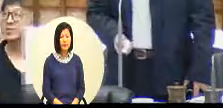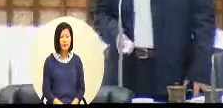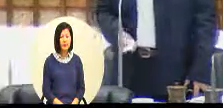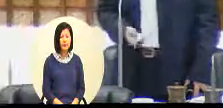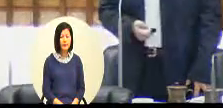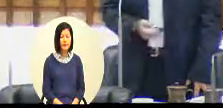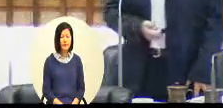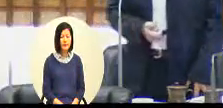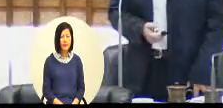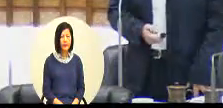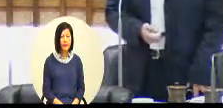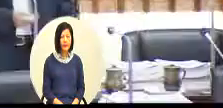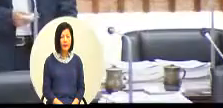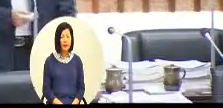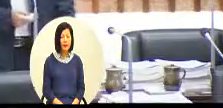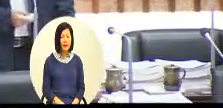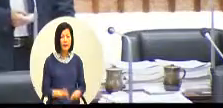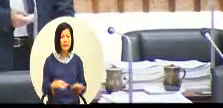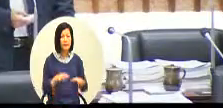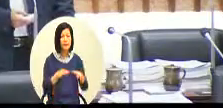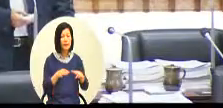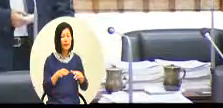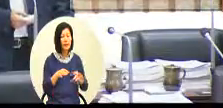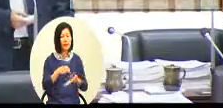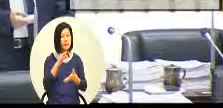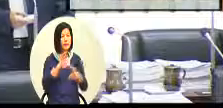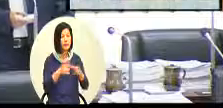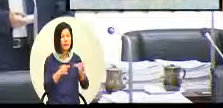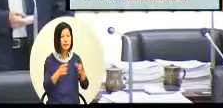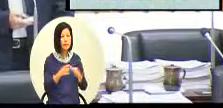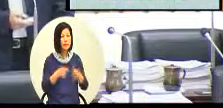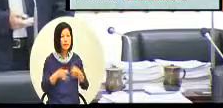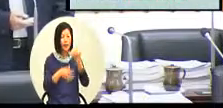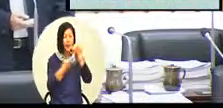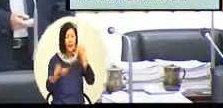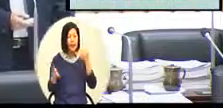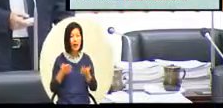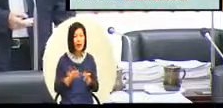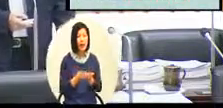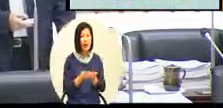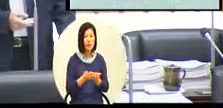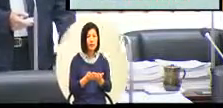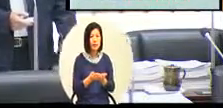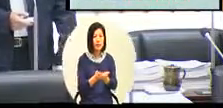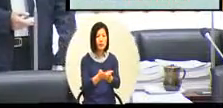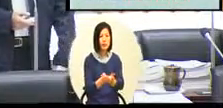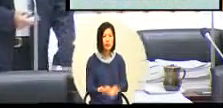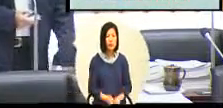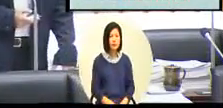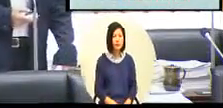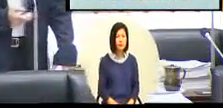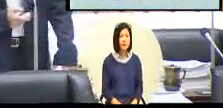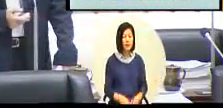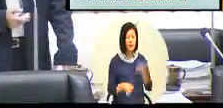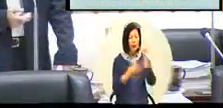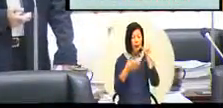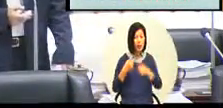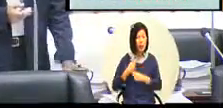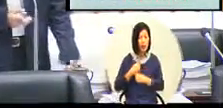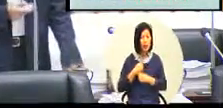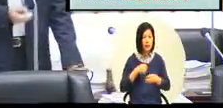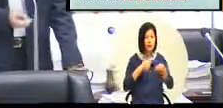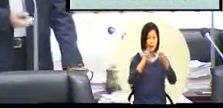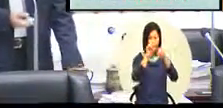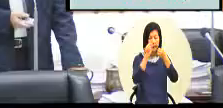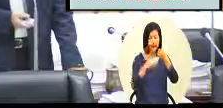那我们现在来讲，提到这个日本这个海军啊，我们讲的明德班。那明德班它又分了三个历史